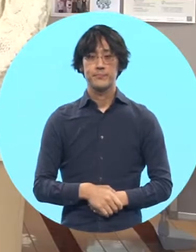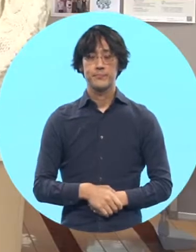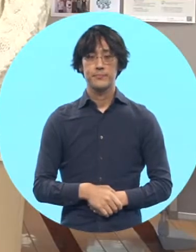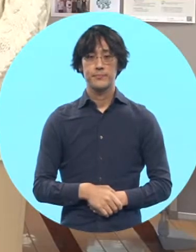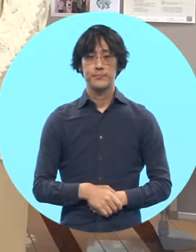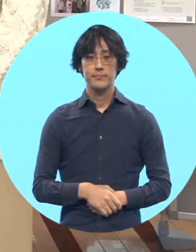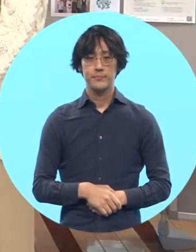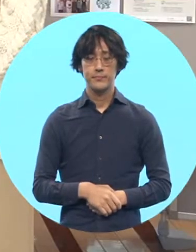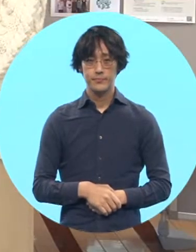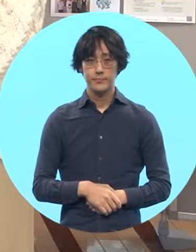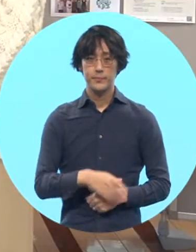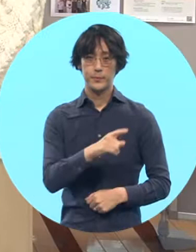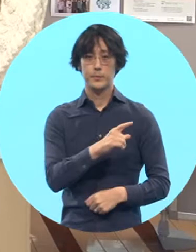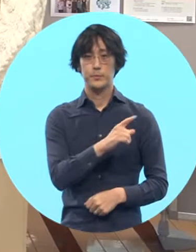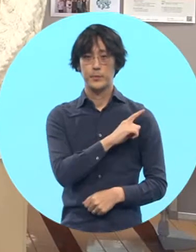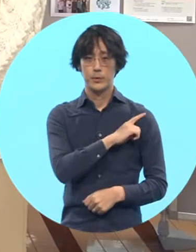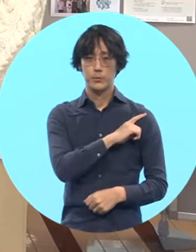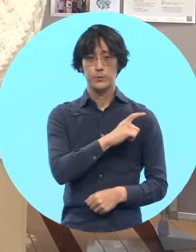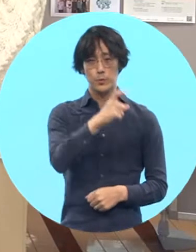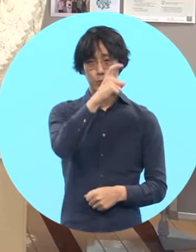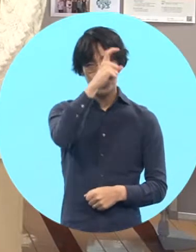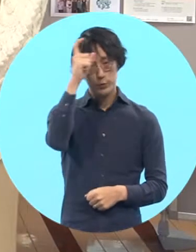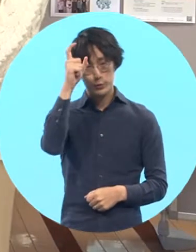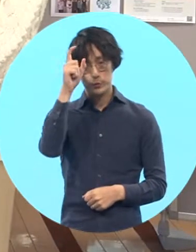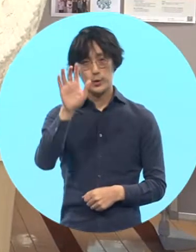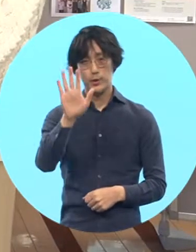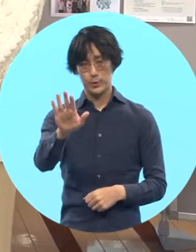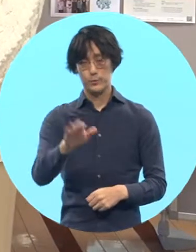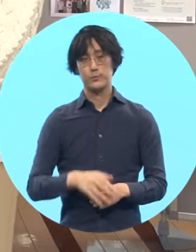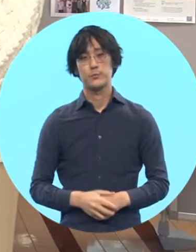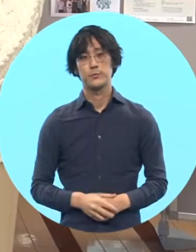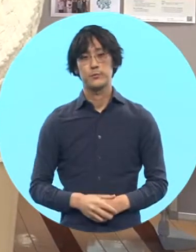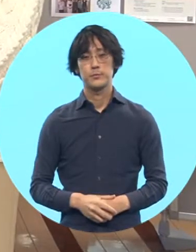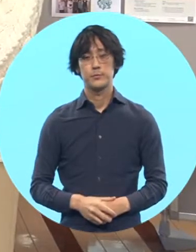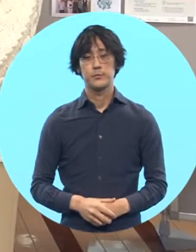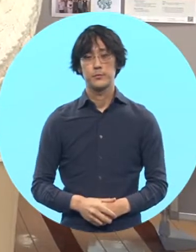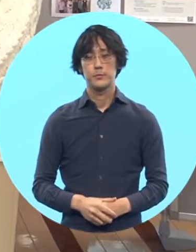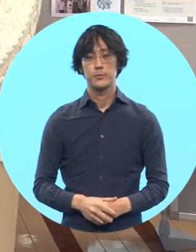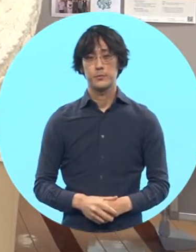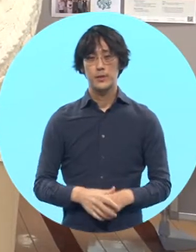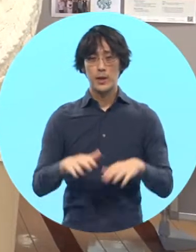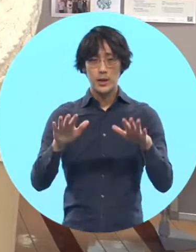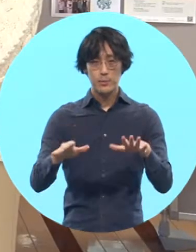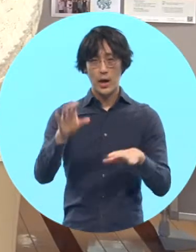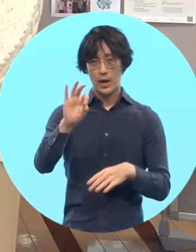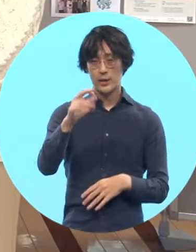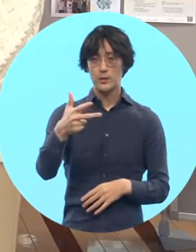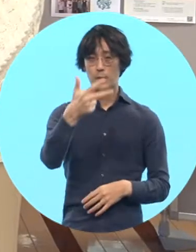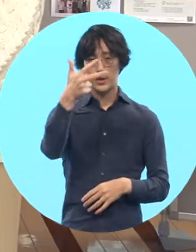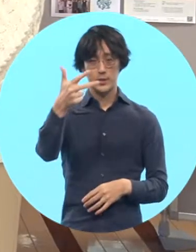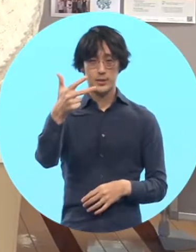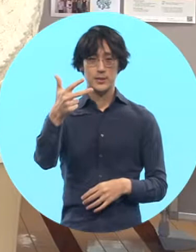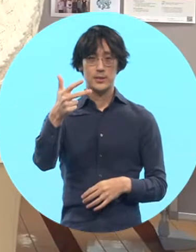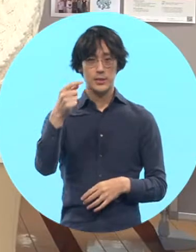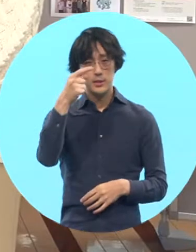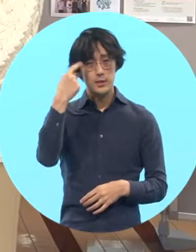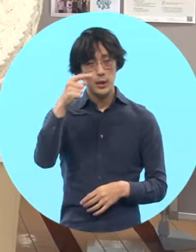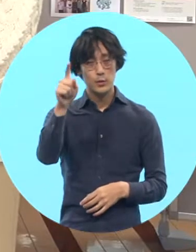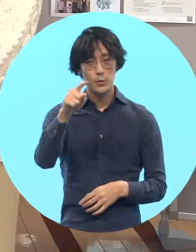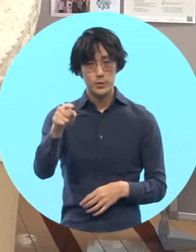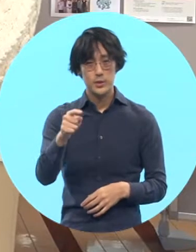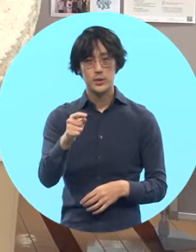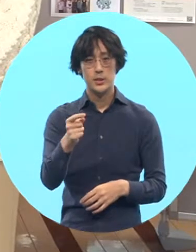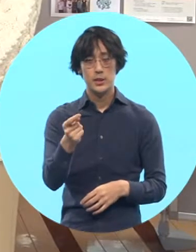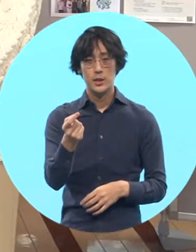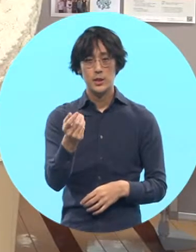的場さん、 はい、 早速ですがクイズです。 クイズ、 はい、現在金沢市には何人くらいの外国